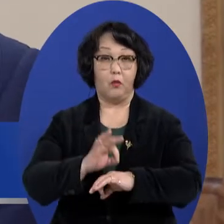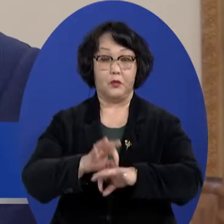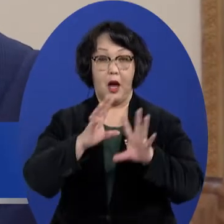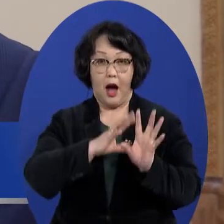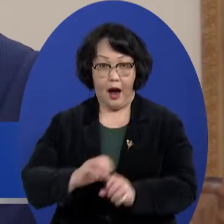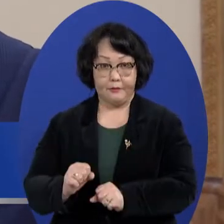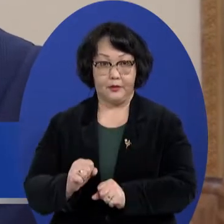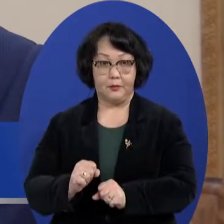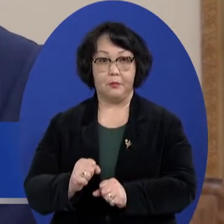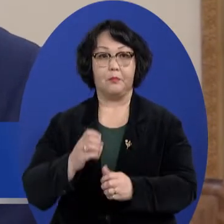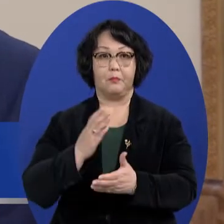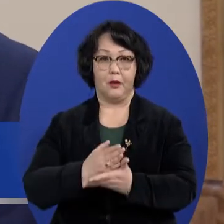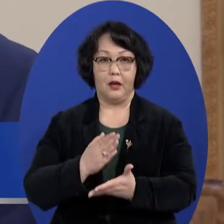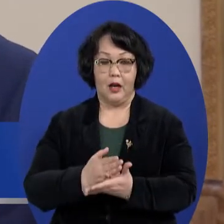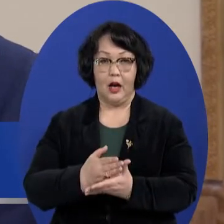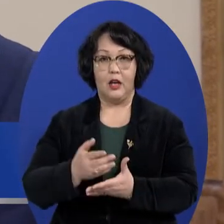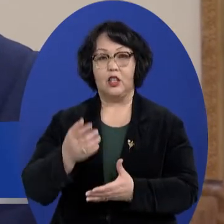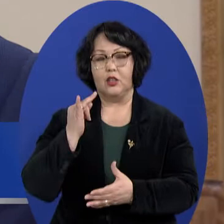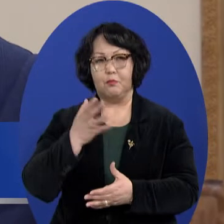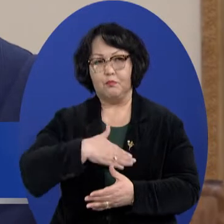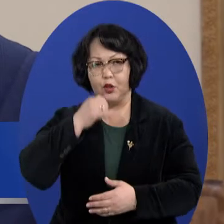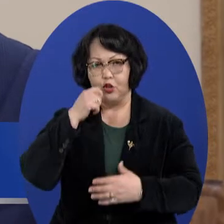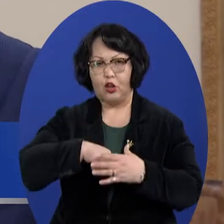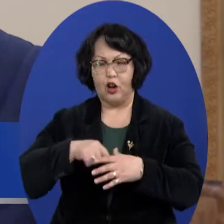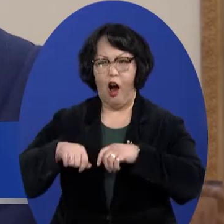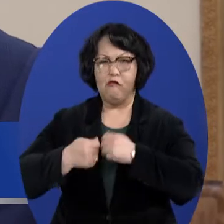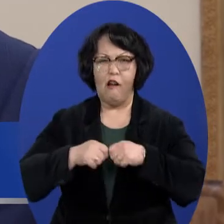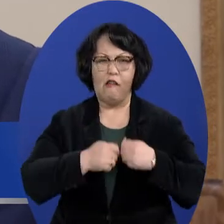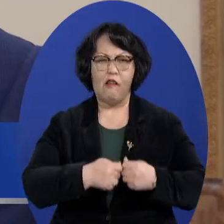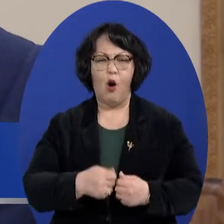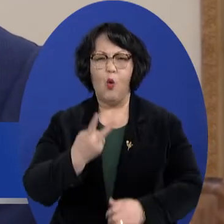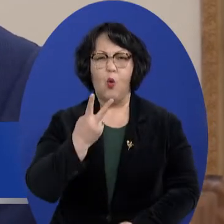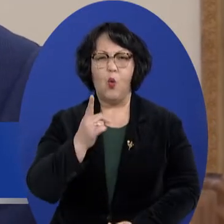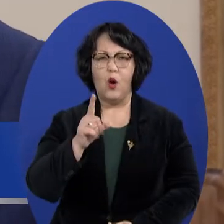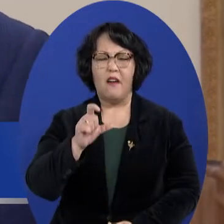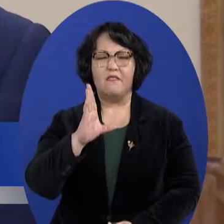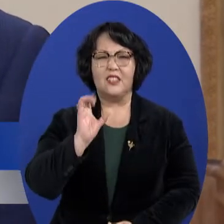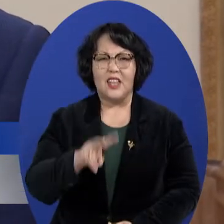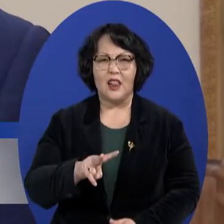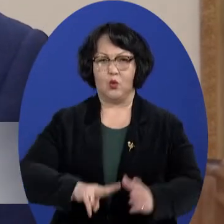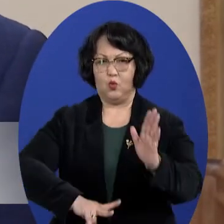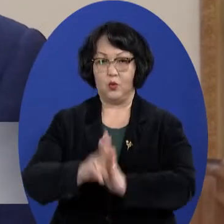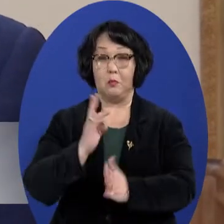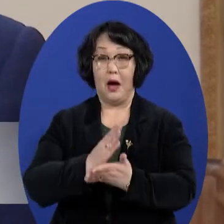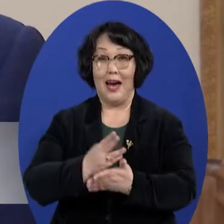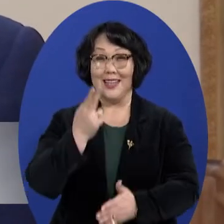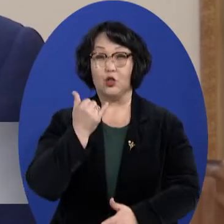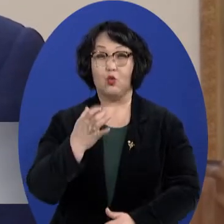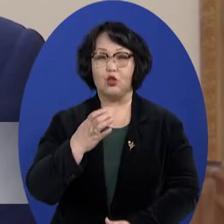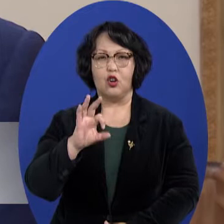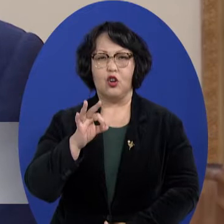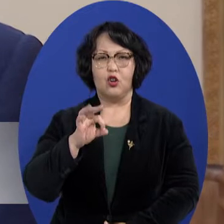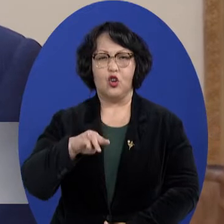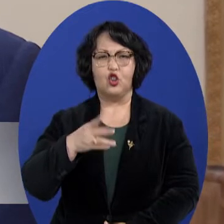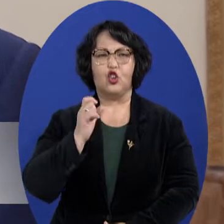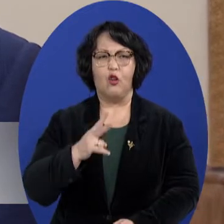халдвараар өвчлөхөд маш олон тооны эрэгтэн системийг хамарсан өрөвслүүд давхар явагдаж ялангуяа энэ цусны бүлгэнэлтийн асуудлууд